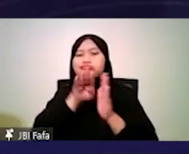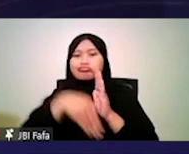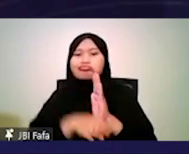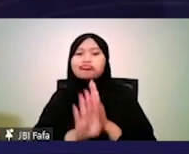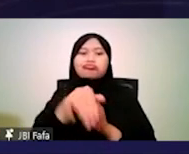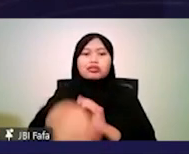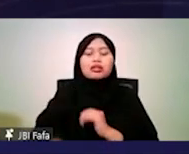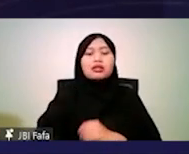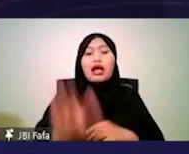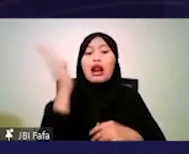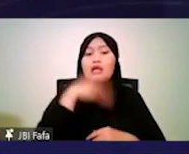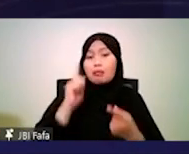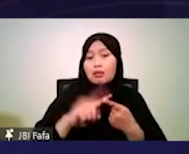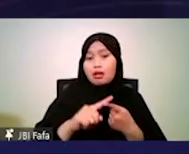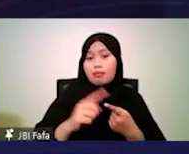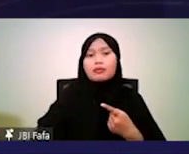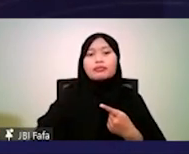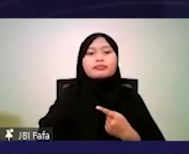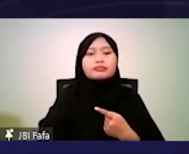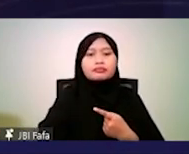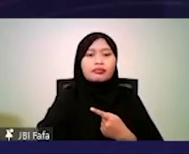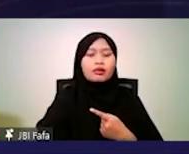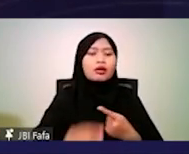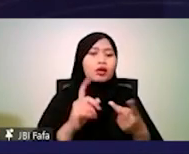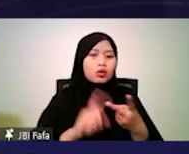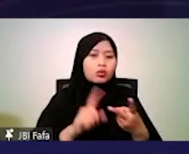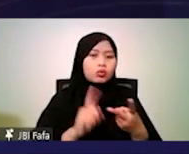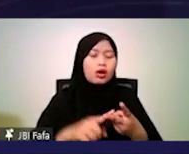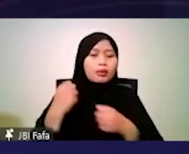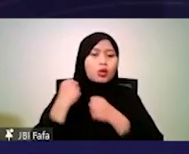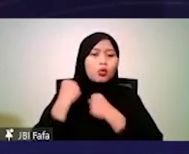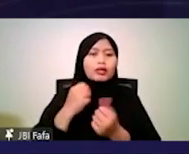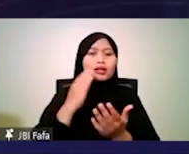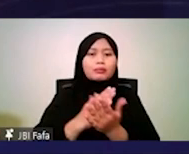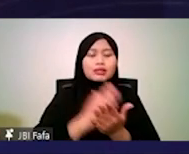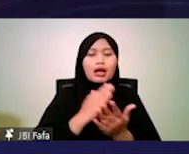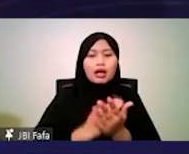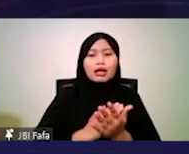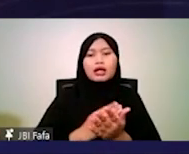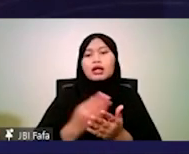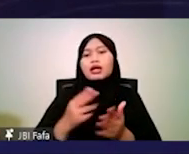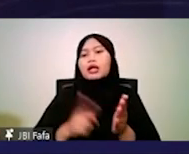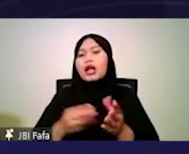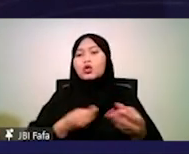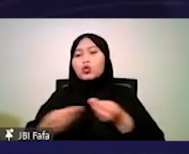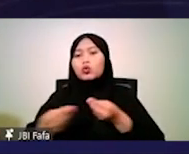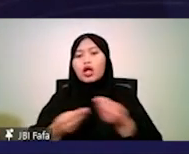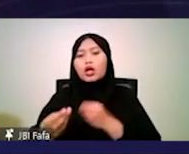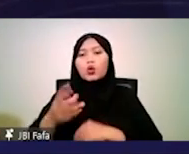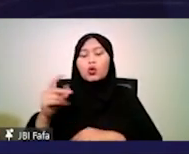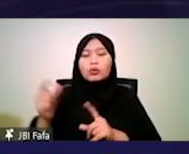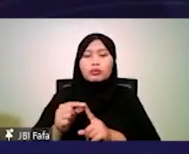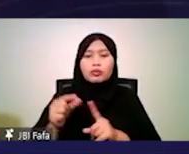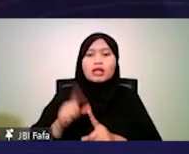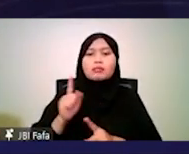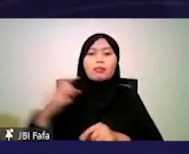adzan kedua memperkuat kebijakan stabilisasi nilai tukar Rupiah dari dampak Global yang tidak